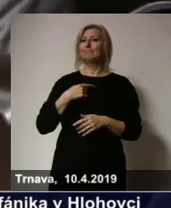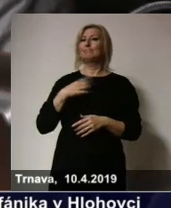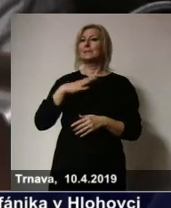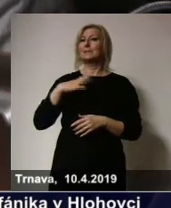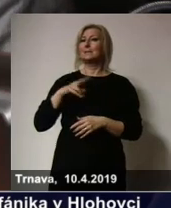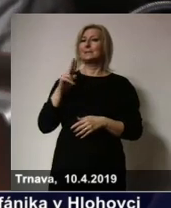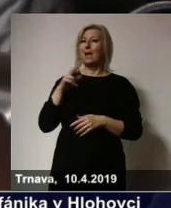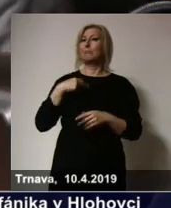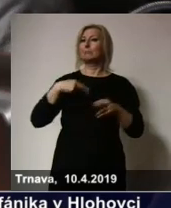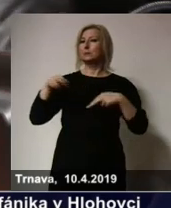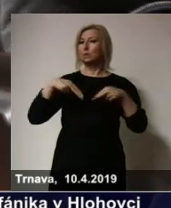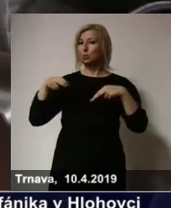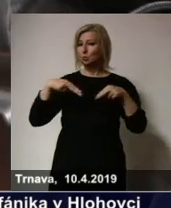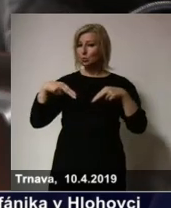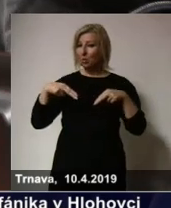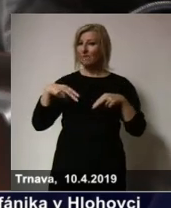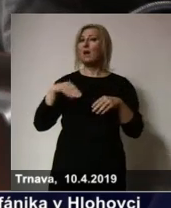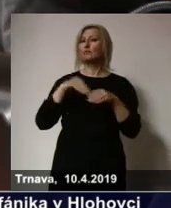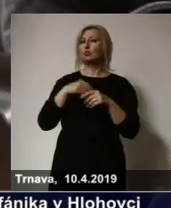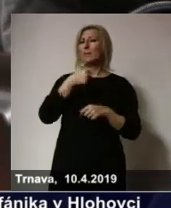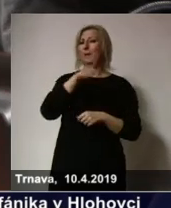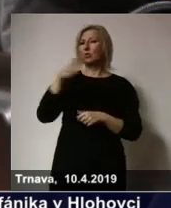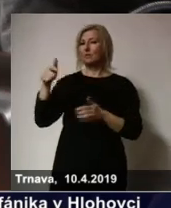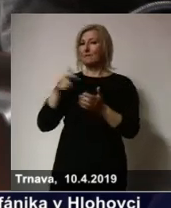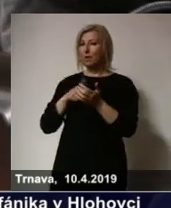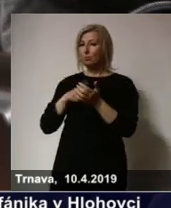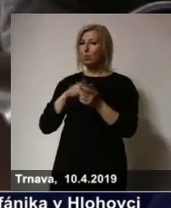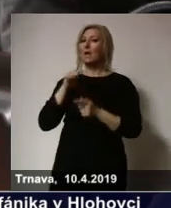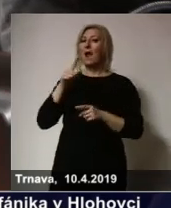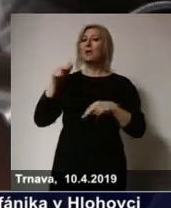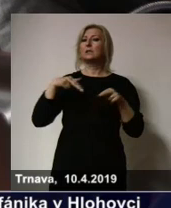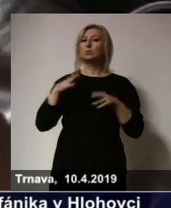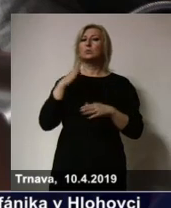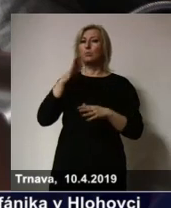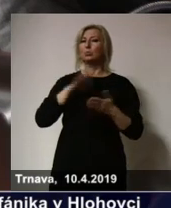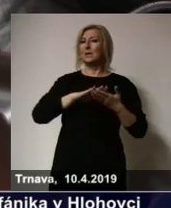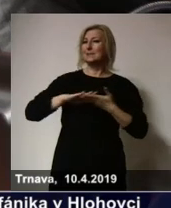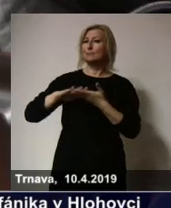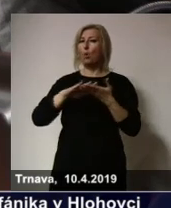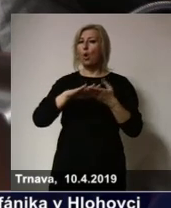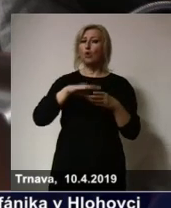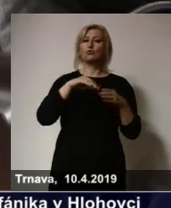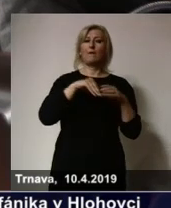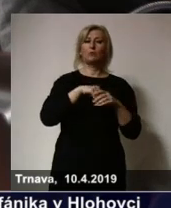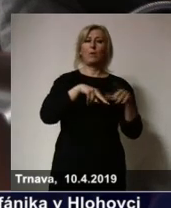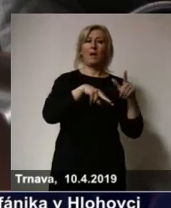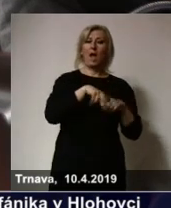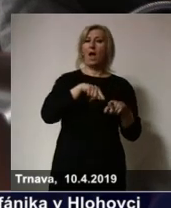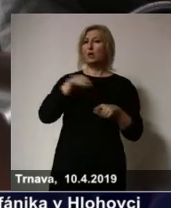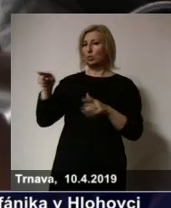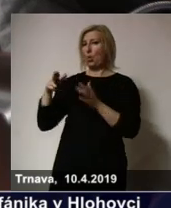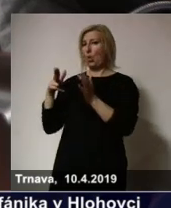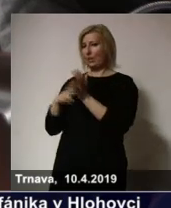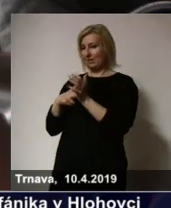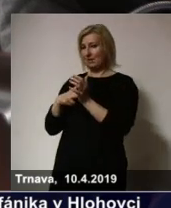tak by sme mali združenú rozpravu k všetkým bodom od A po N. A potom by sme prebehli